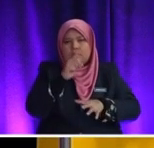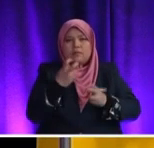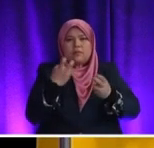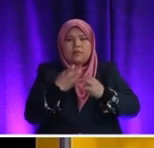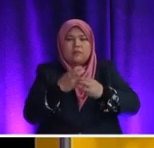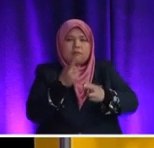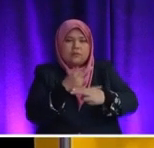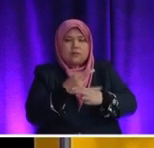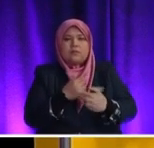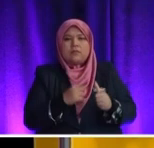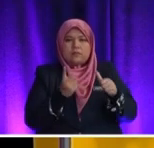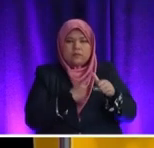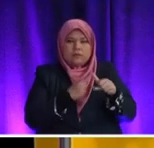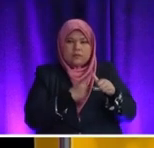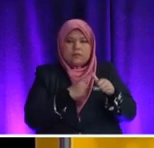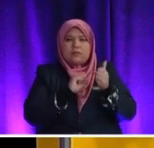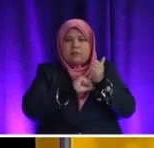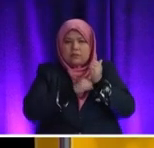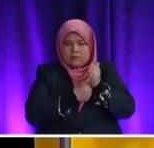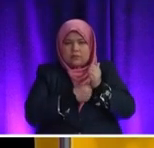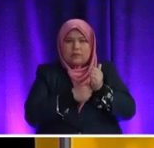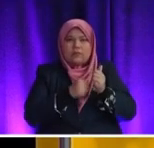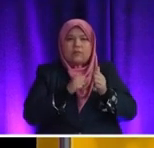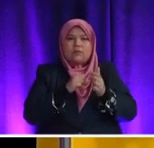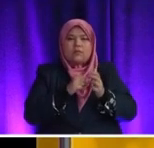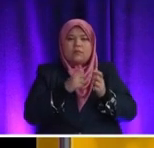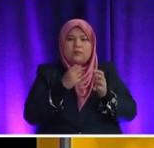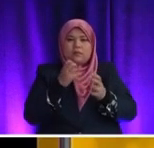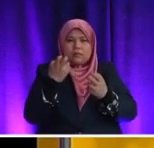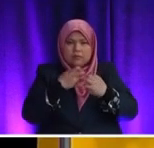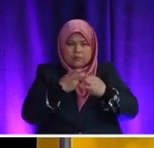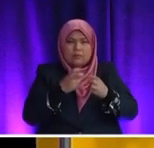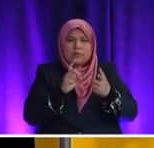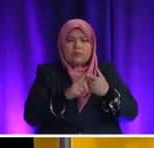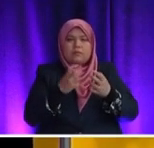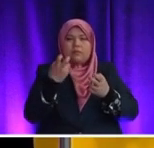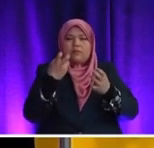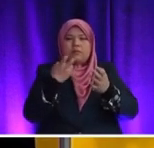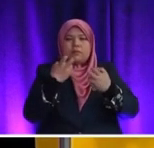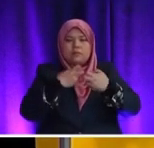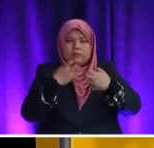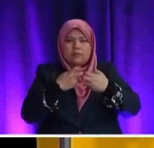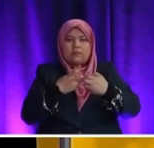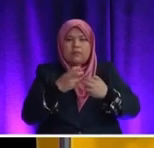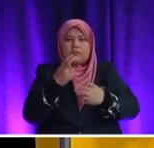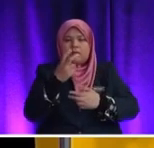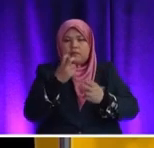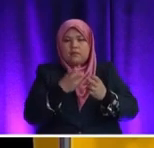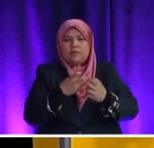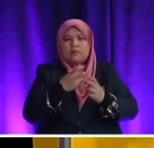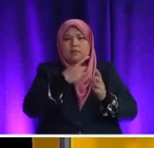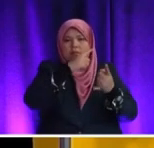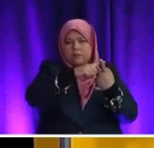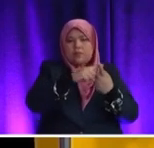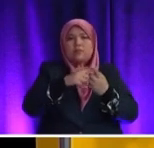yang perlu yang ada yaitu sumber listrik elektronik dan juga elektrolit ya gitu pelukan lautan